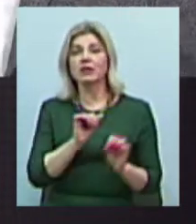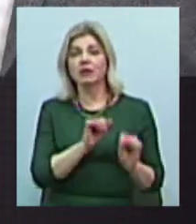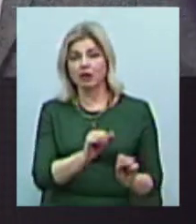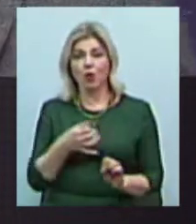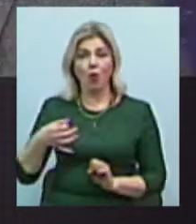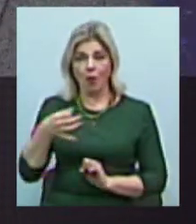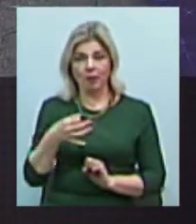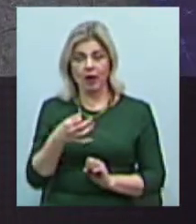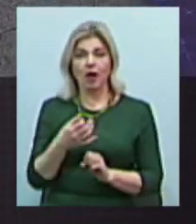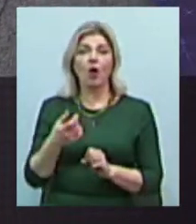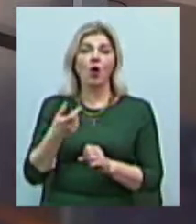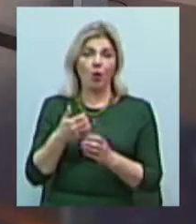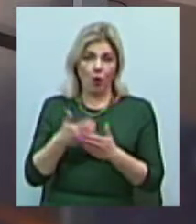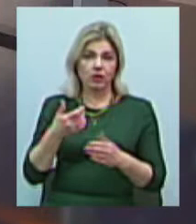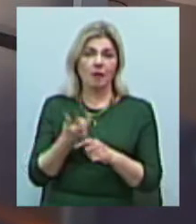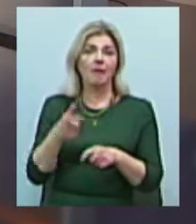від перевантажень.